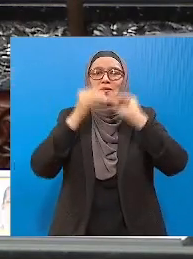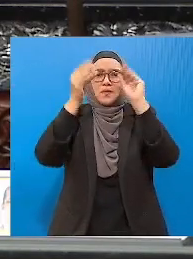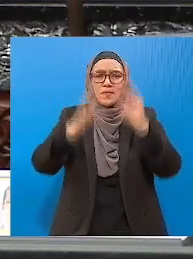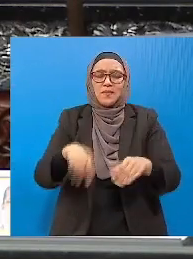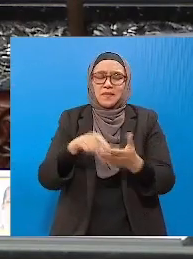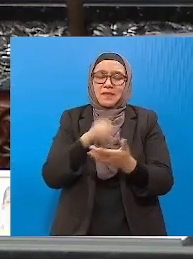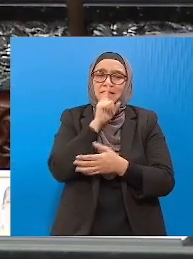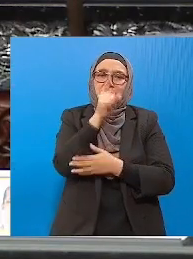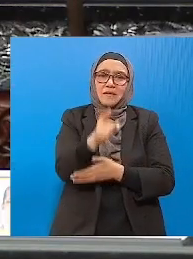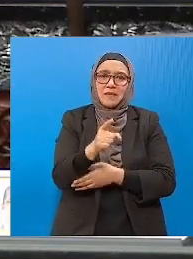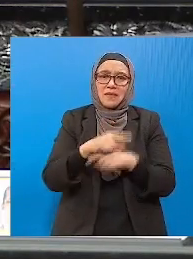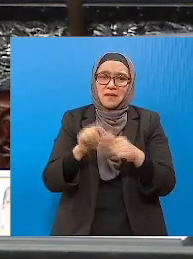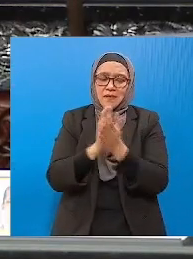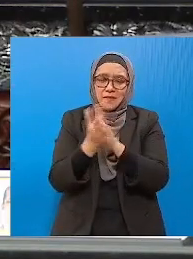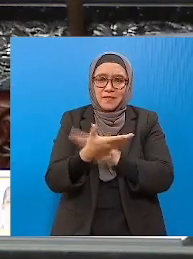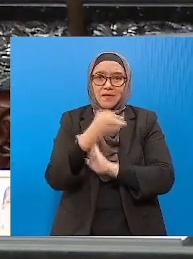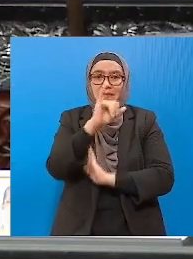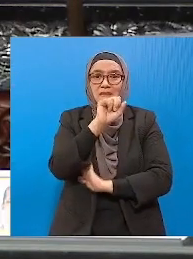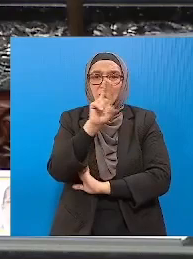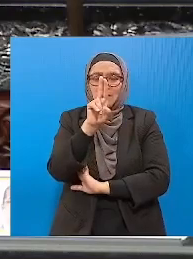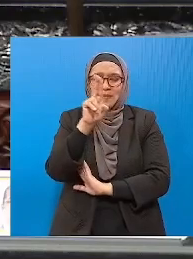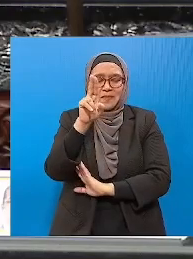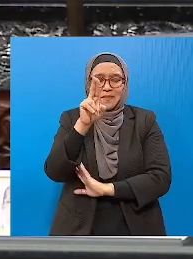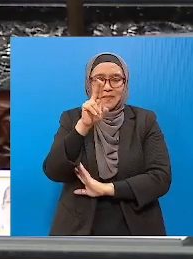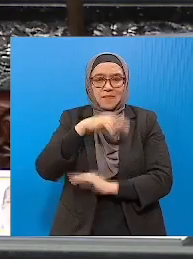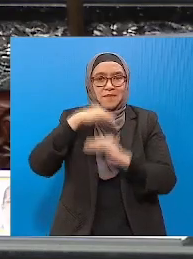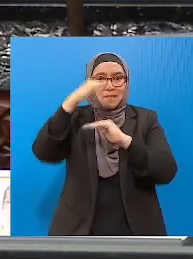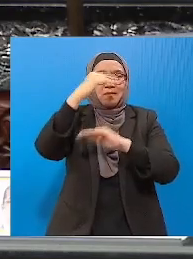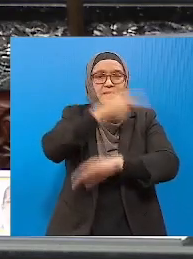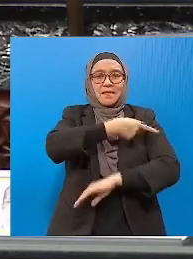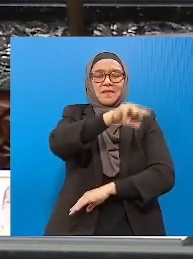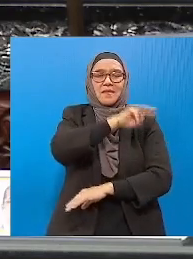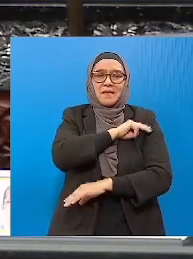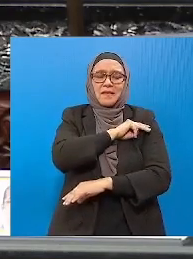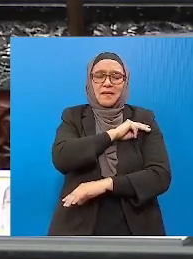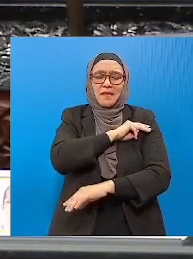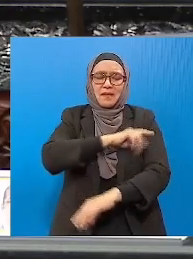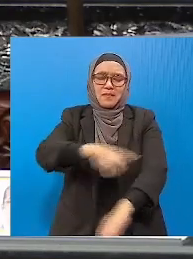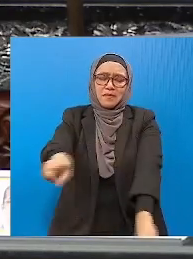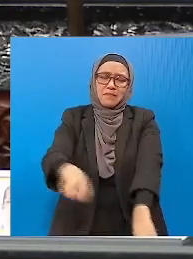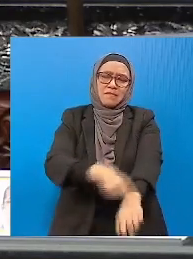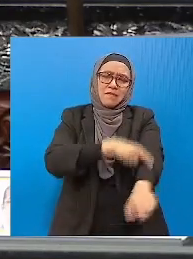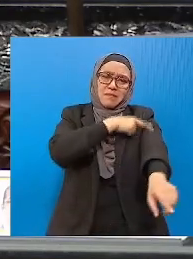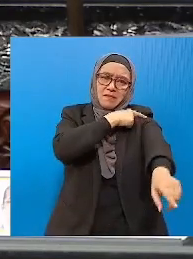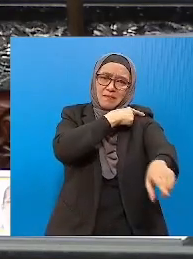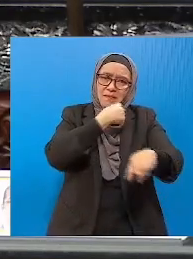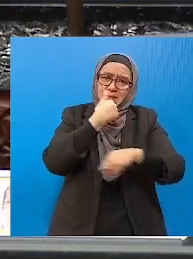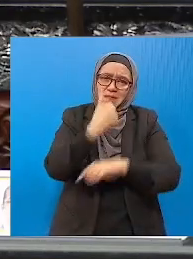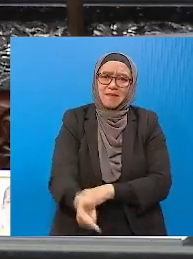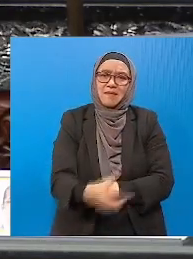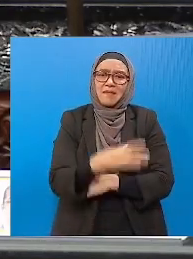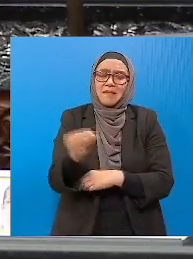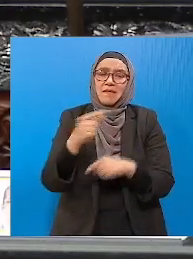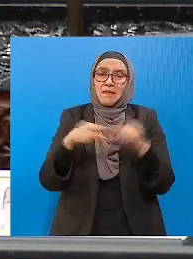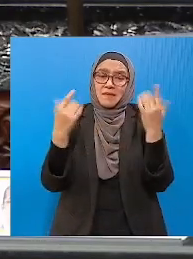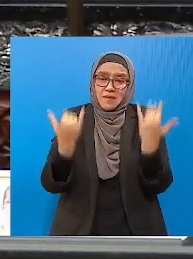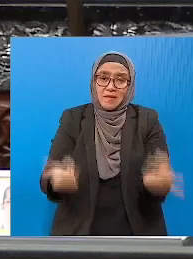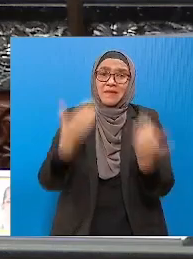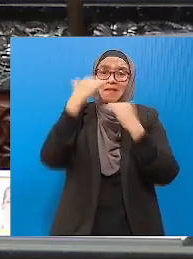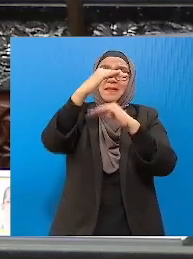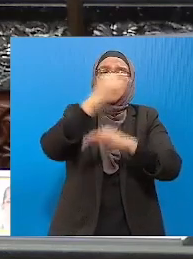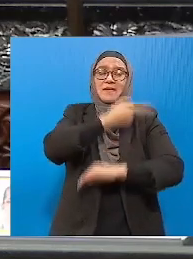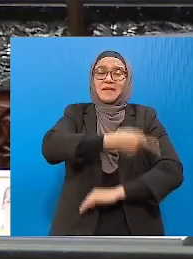isu diklik Kementerian diseluruh negara untuk satu tempuh yang panjang maka dhikrika Kementerian Kami sedang